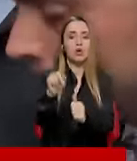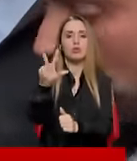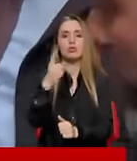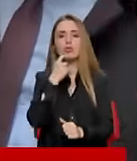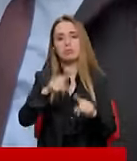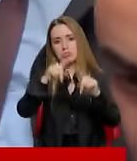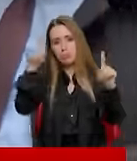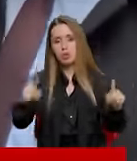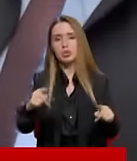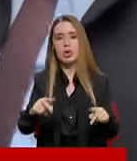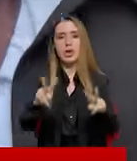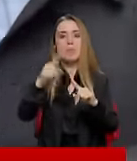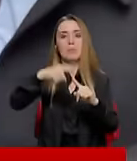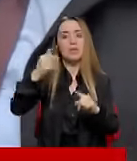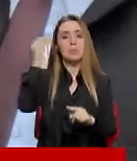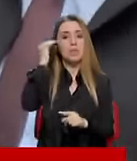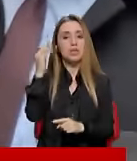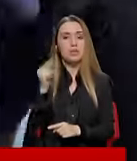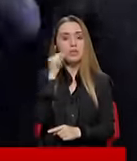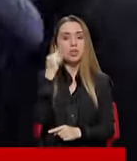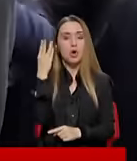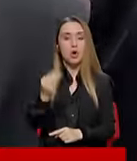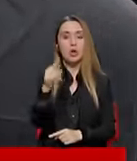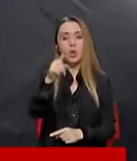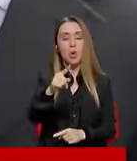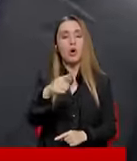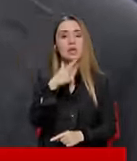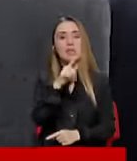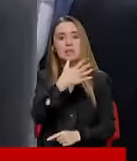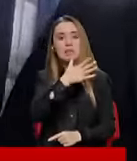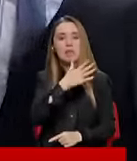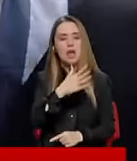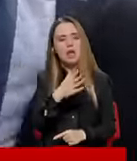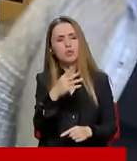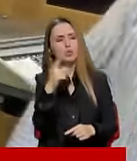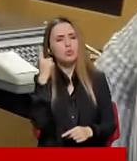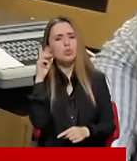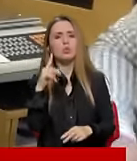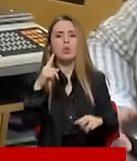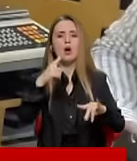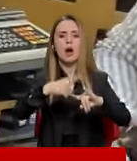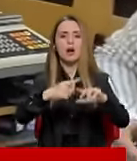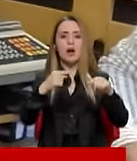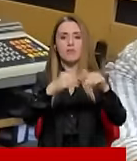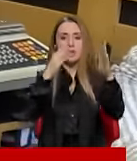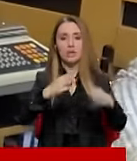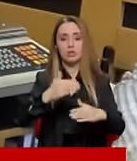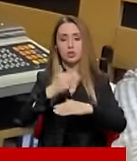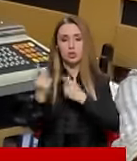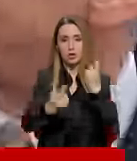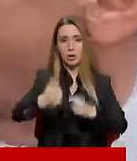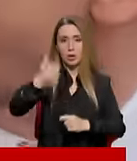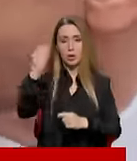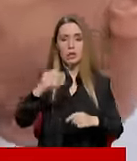boyunca milli istihbaratın başında olan değil görüntüsü sesi bile çok nadir duyulan Hakan Fidan Dışişleri Bakanı olarak